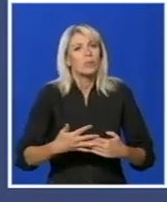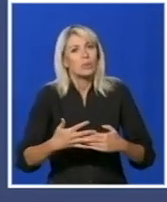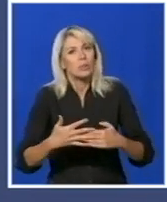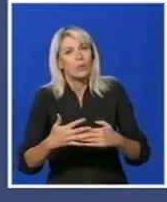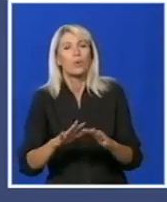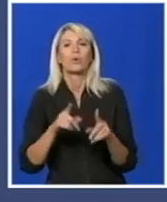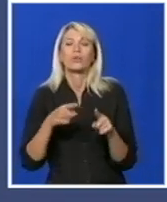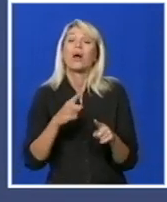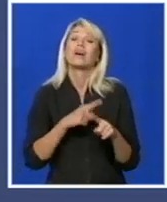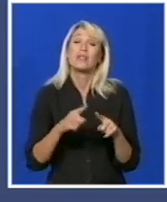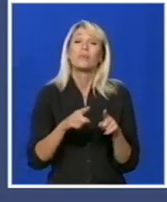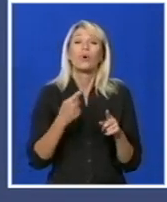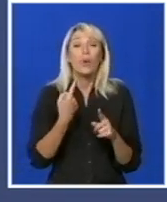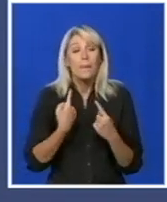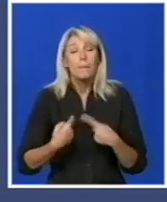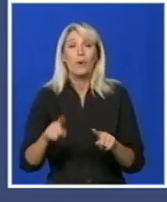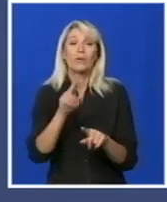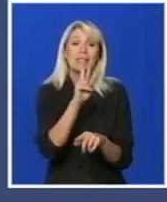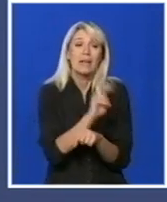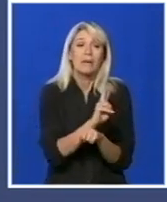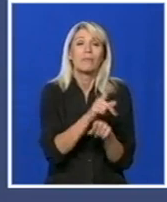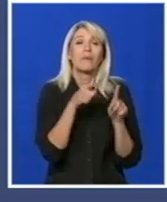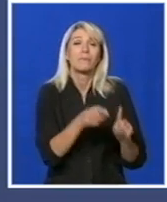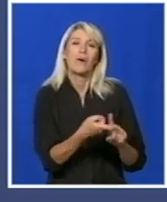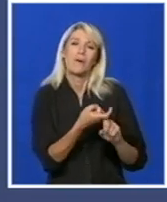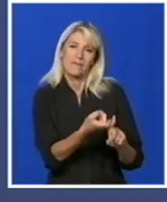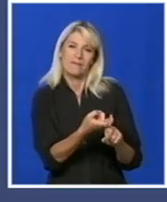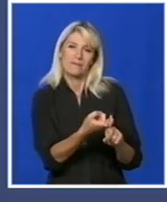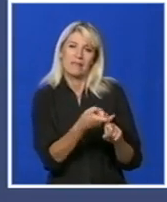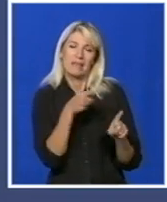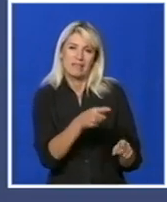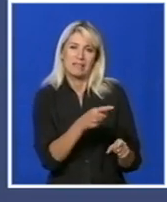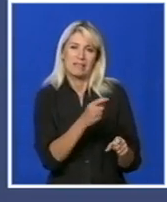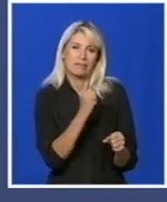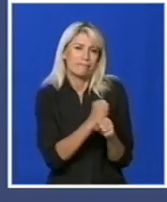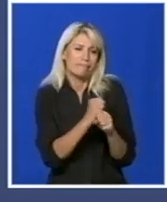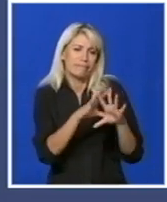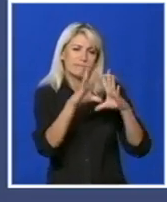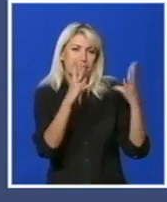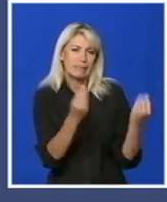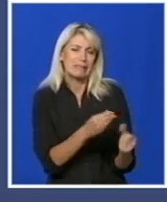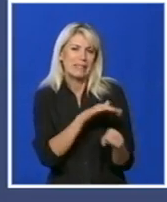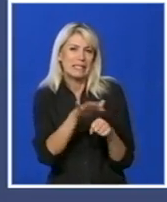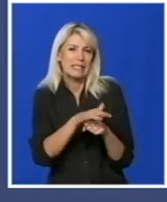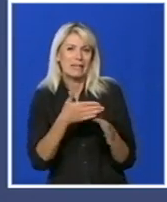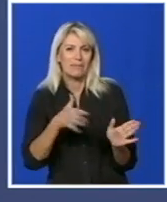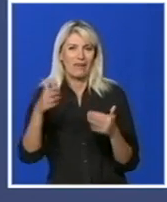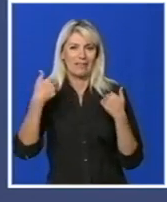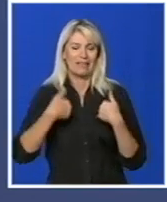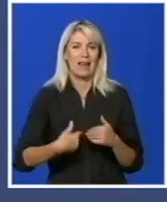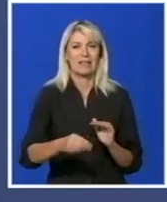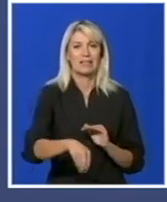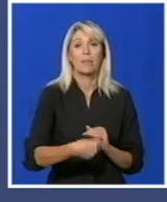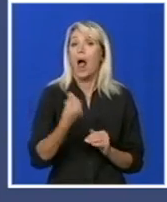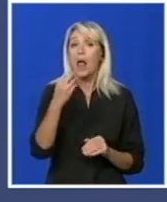toga poseban oprez i posebna opreznost vezane za postupke vantelesne oplodnje, ali novčana sredstva